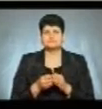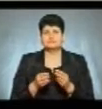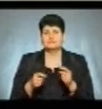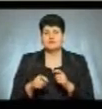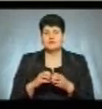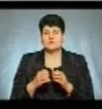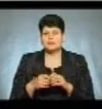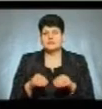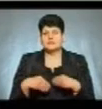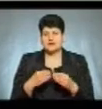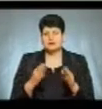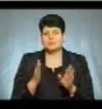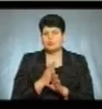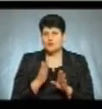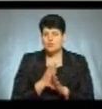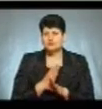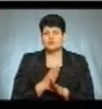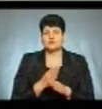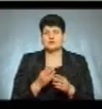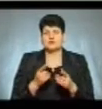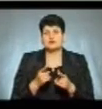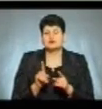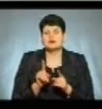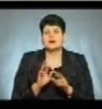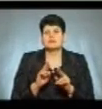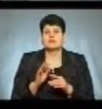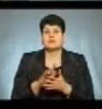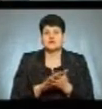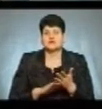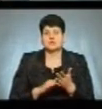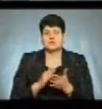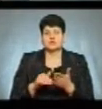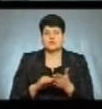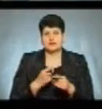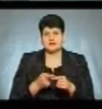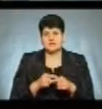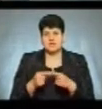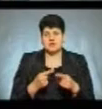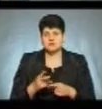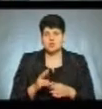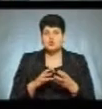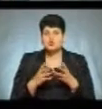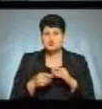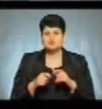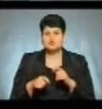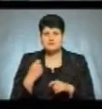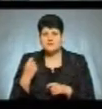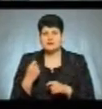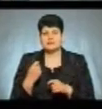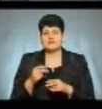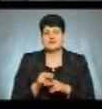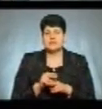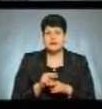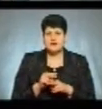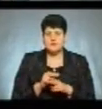а також відпрацьовується алгоритм подальших дій щодо ліквідації її наслідків. Суму збитків та ремонтних робіт пошкодженої